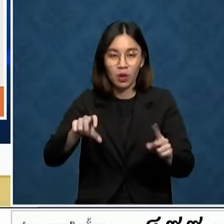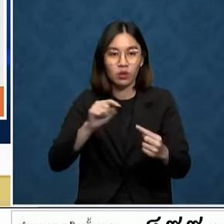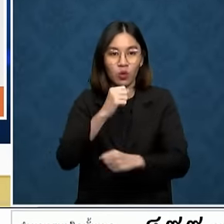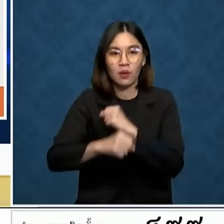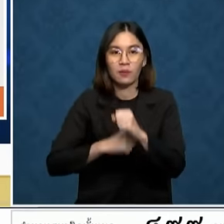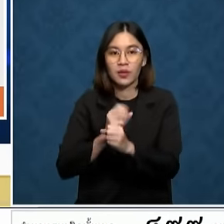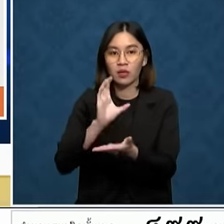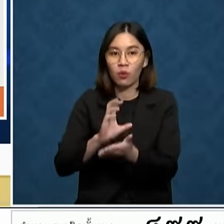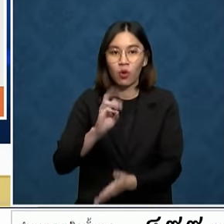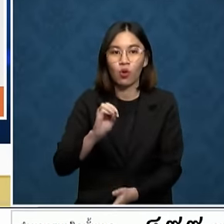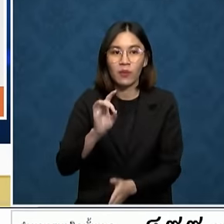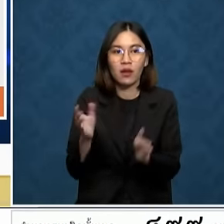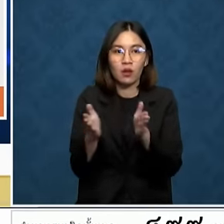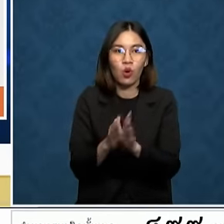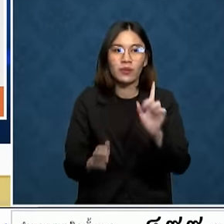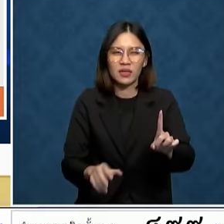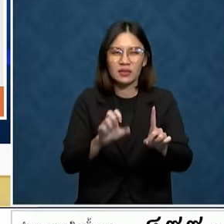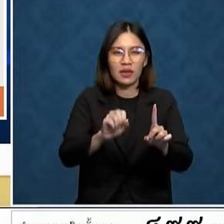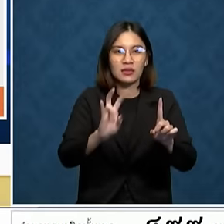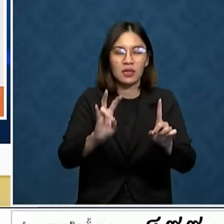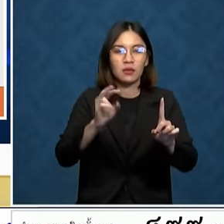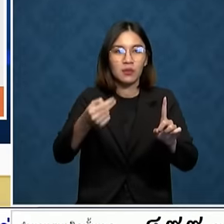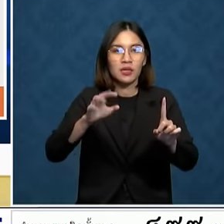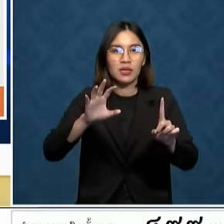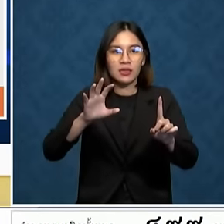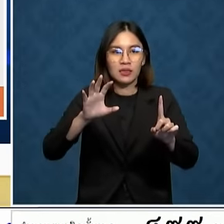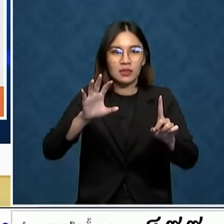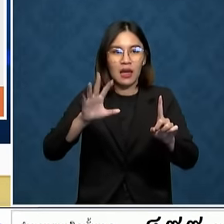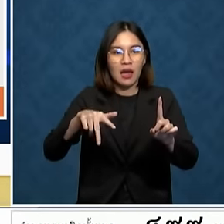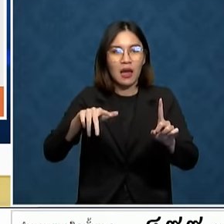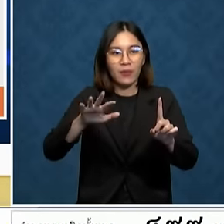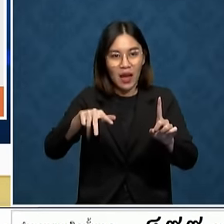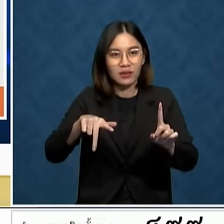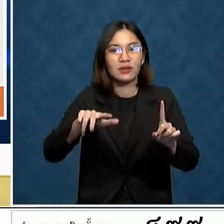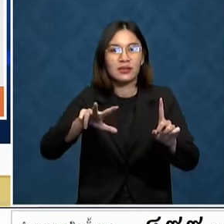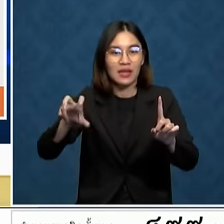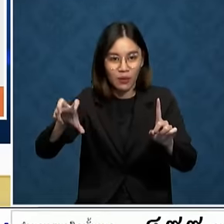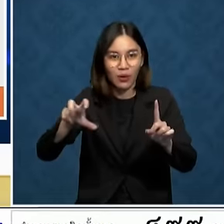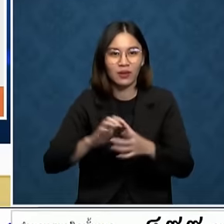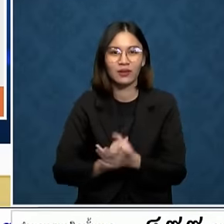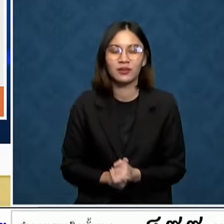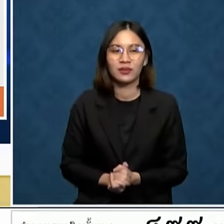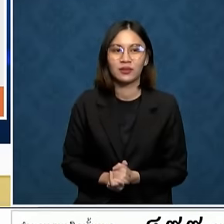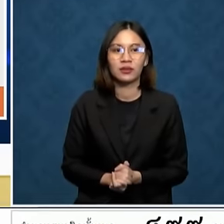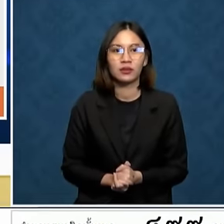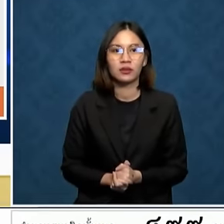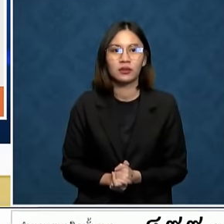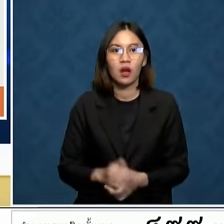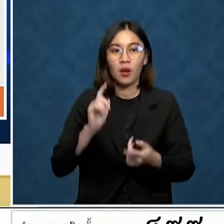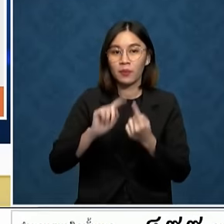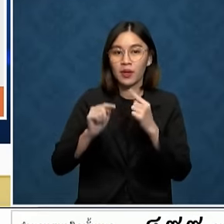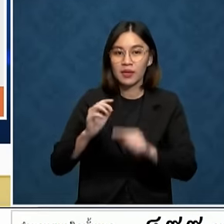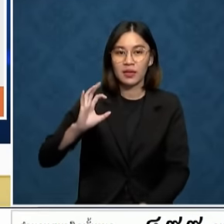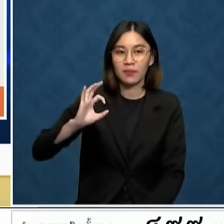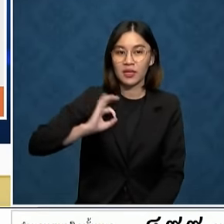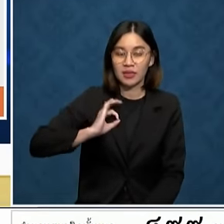ประปี 68รวมกเป 1,75,300 ล้านบาทดั ๆสิงทเพ ๆ ส